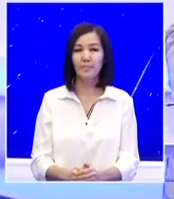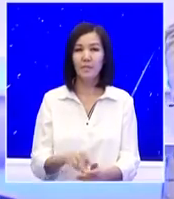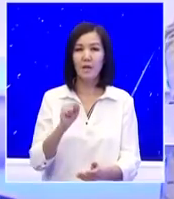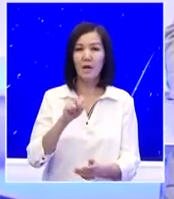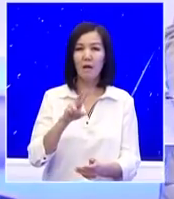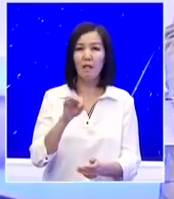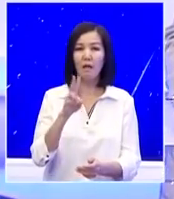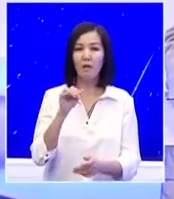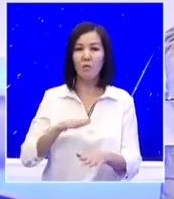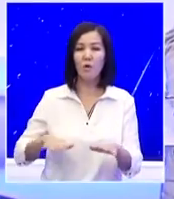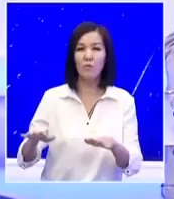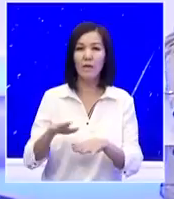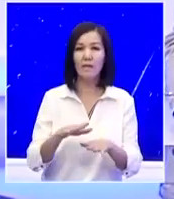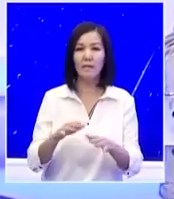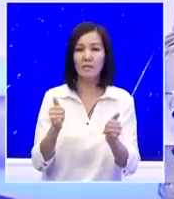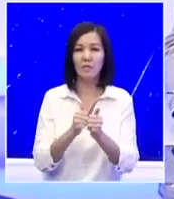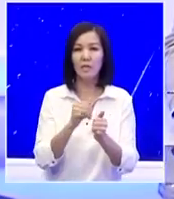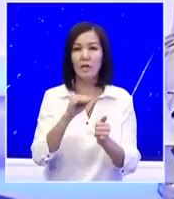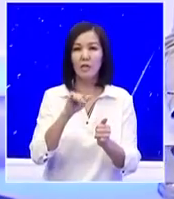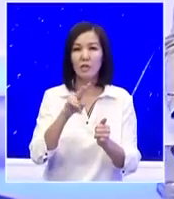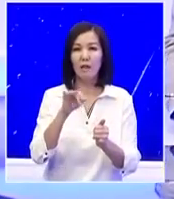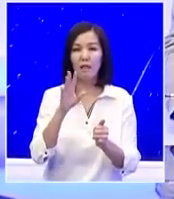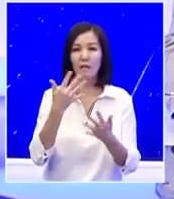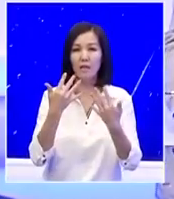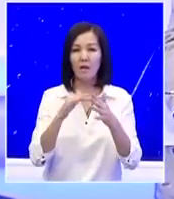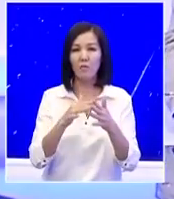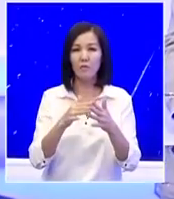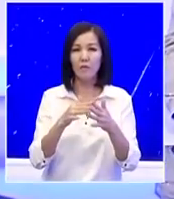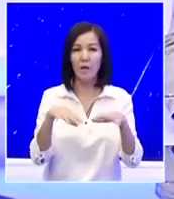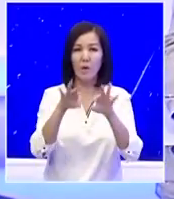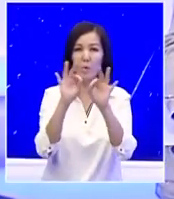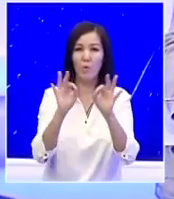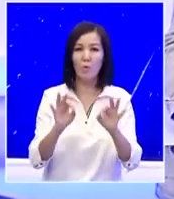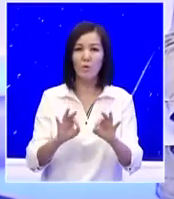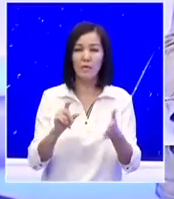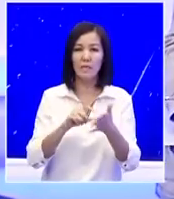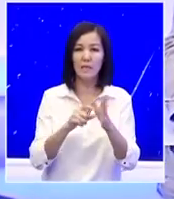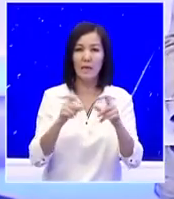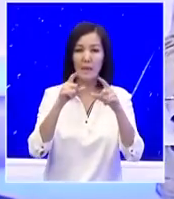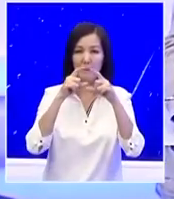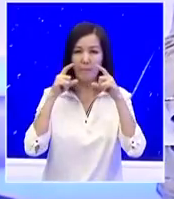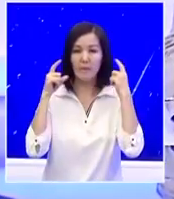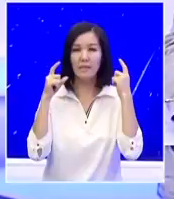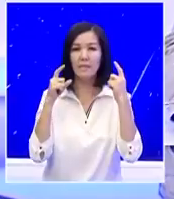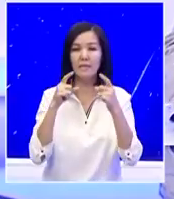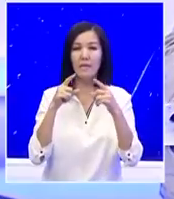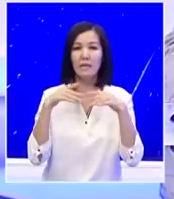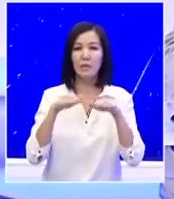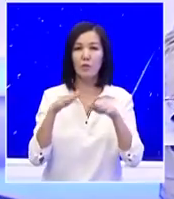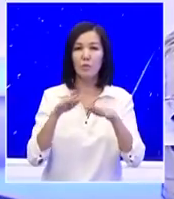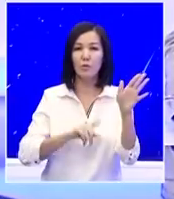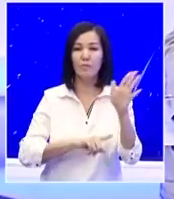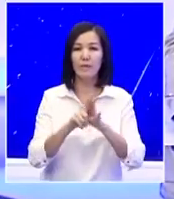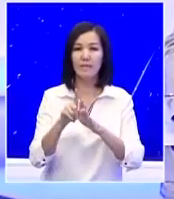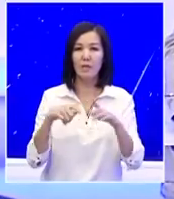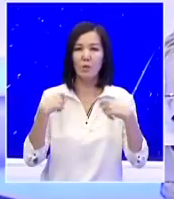Ал Алагөл ауданына қарасты Жыланды ауылындағы ауыл өнері қолөнер цехы медициналық маска тігуді қолға алды. Көрпе жүн